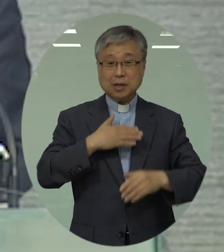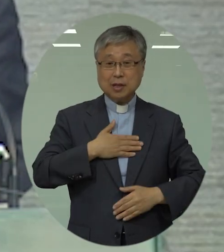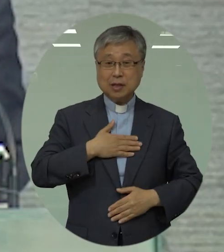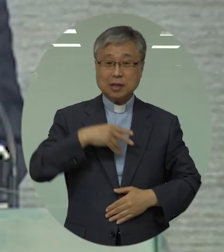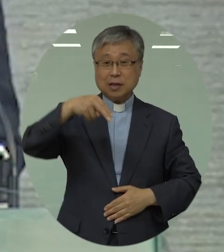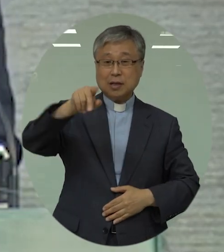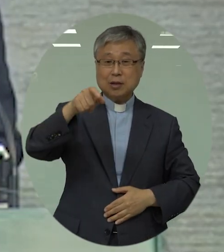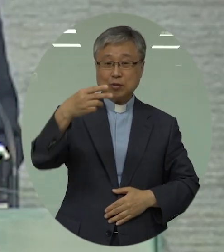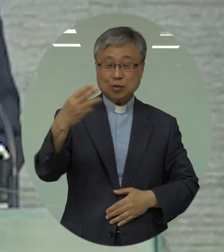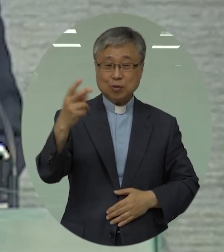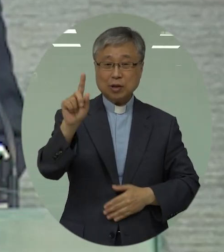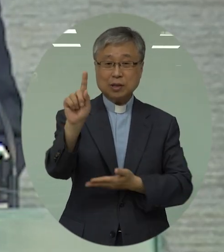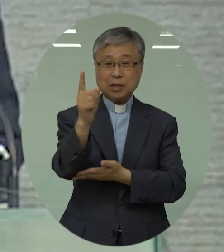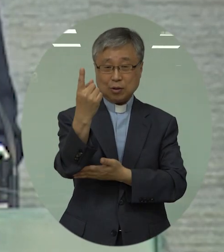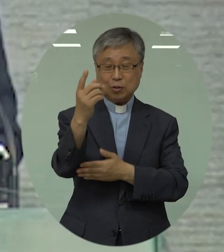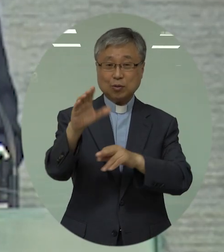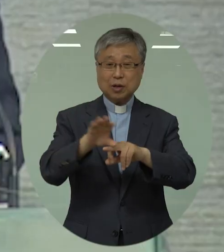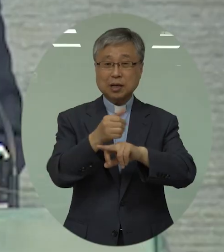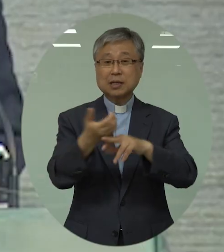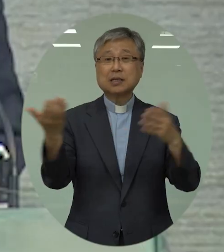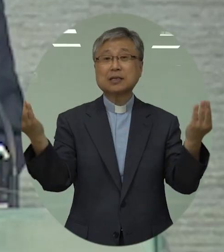사울과 다윗의 사건.